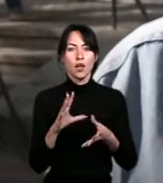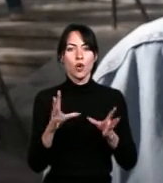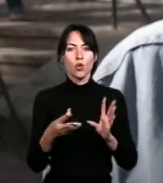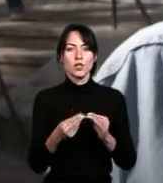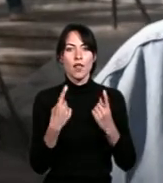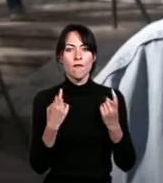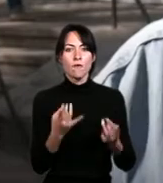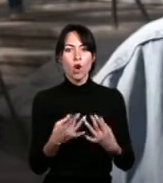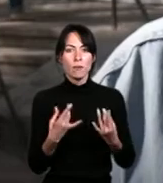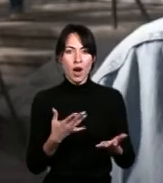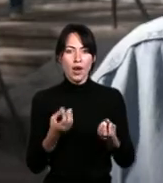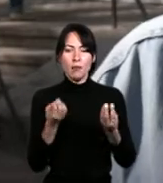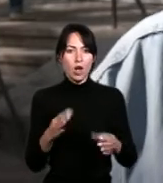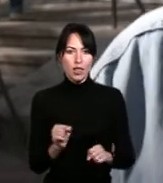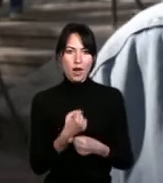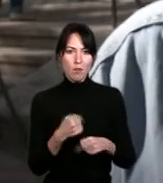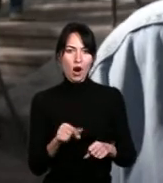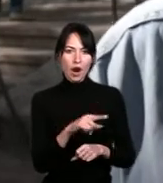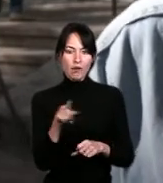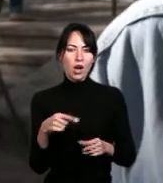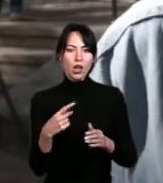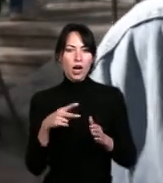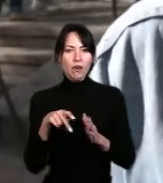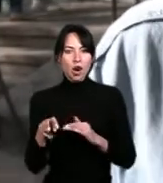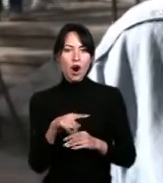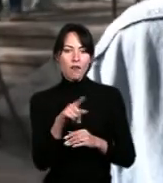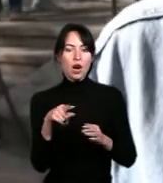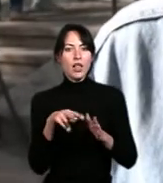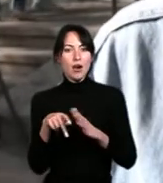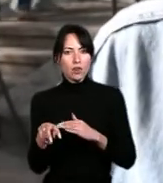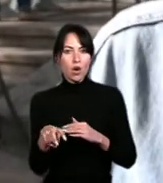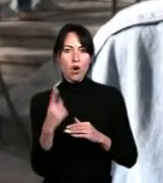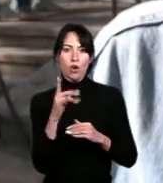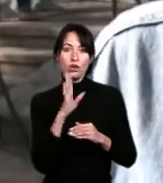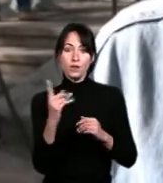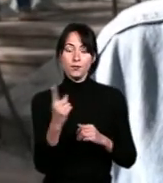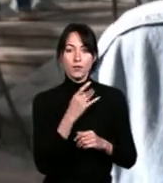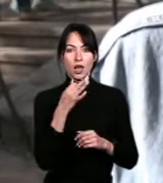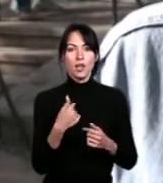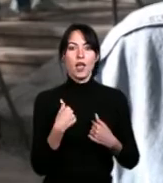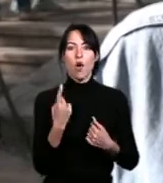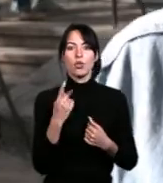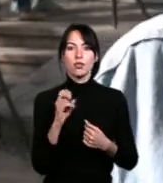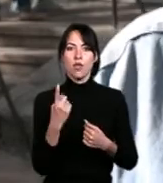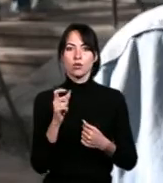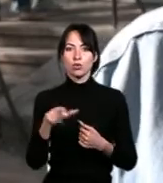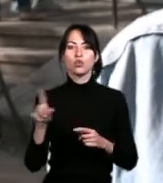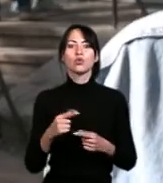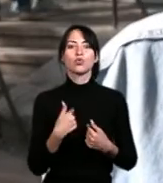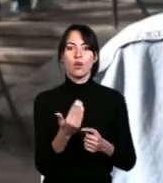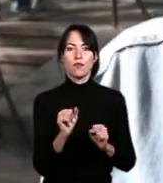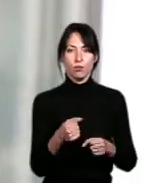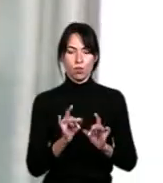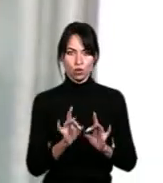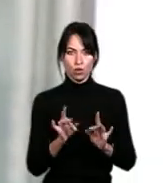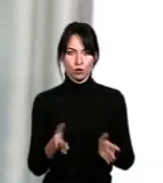Добитися якоїсь інформації просто неможливо. Вони виходять. Одна вийшла, каже, я одна на 100 чоловік. Що я вам можу